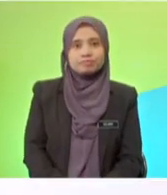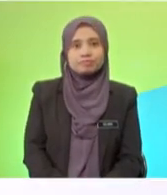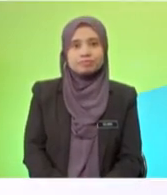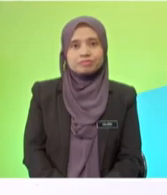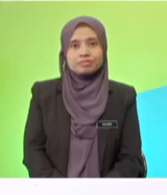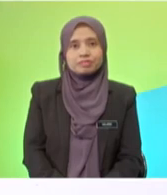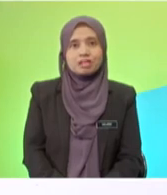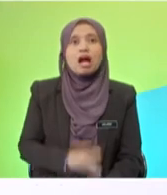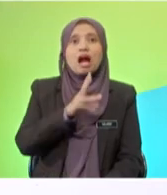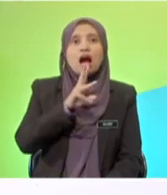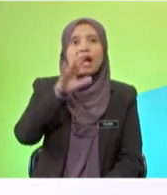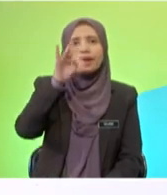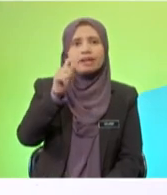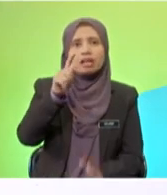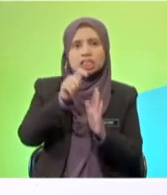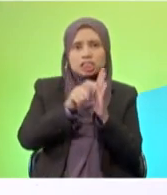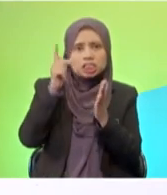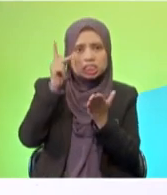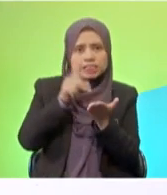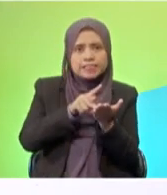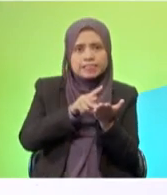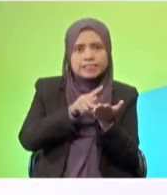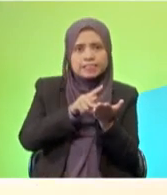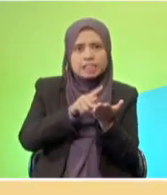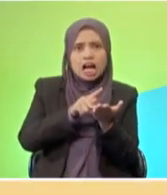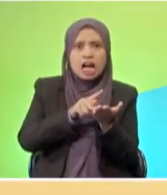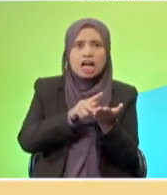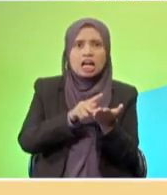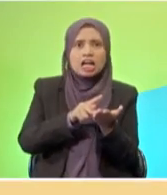air yang terkena najis dia suci